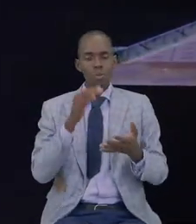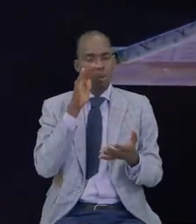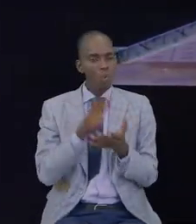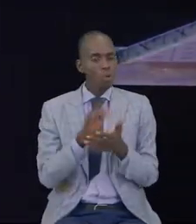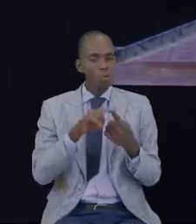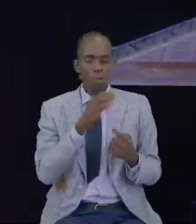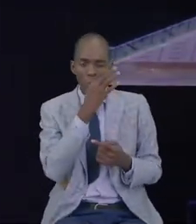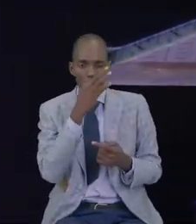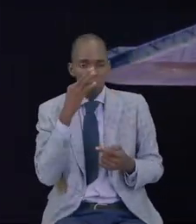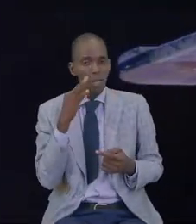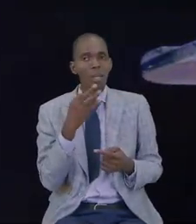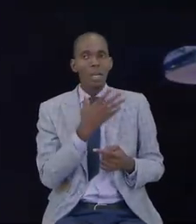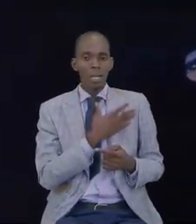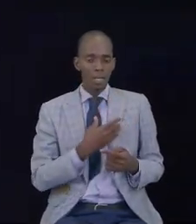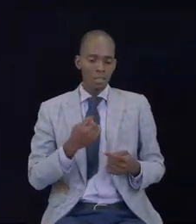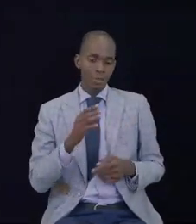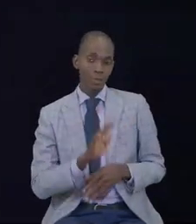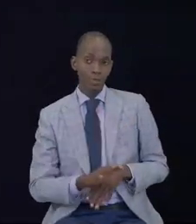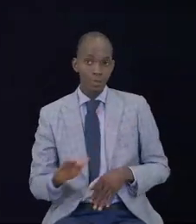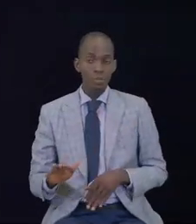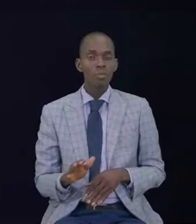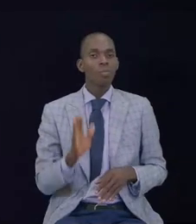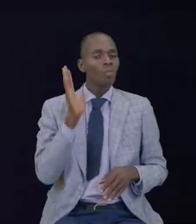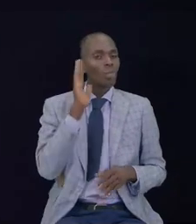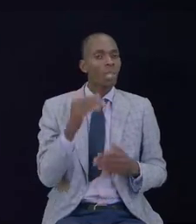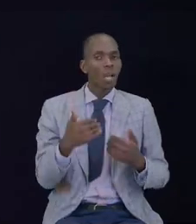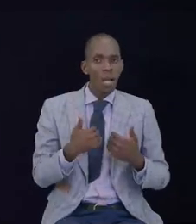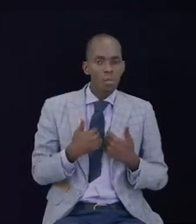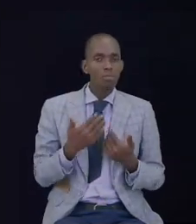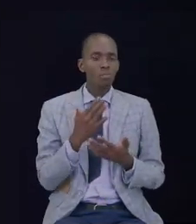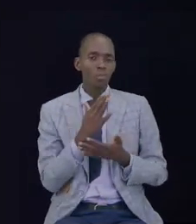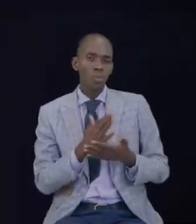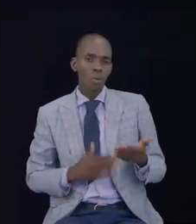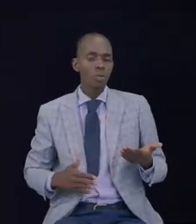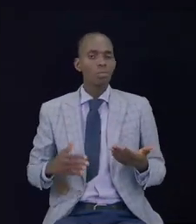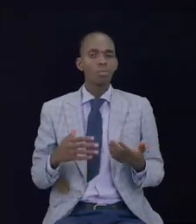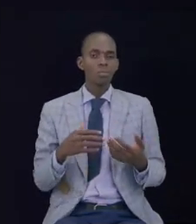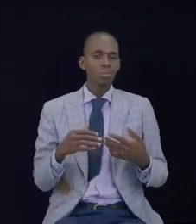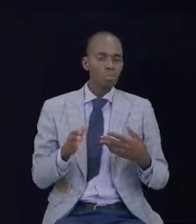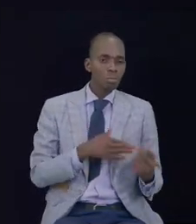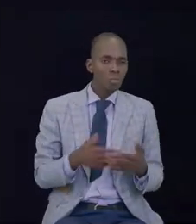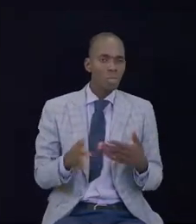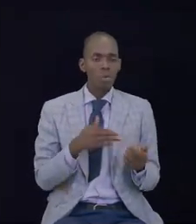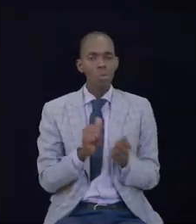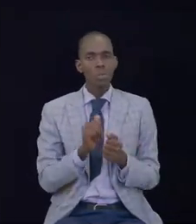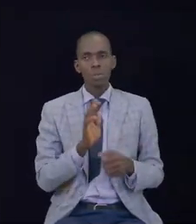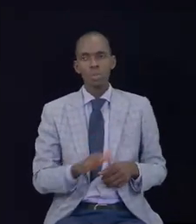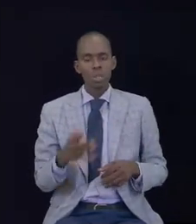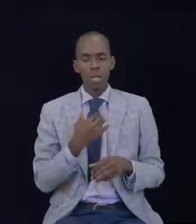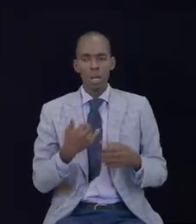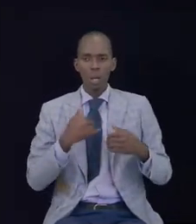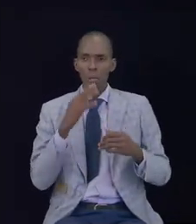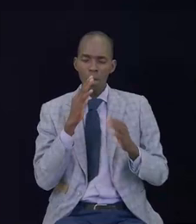Tes enfants ont des situations, ils ont des conditions avec les enfants, et tu pries, tu pries, tu pries. Et il n'y a